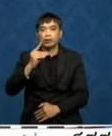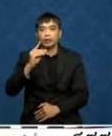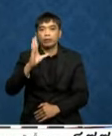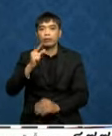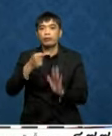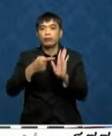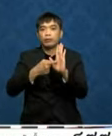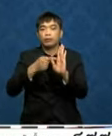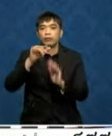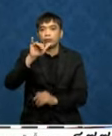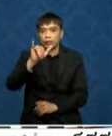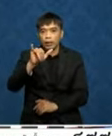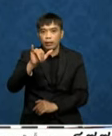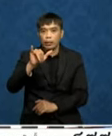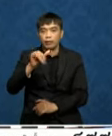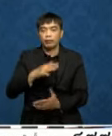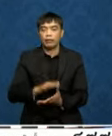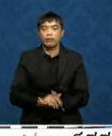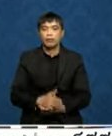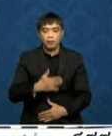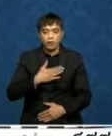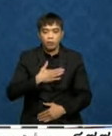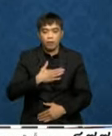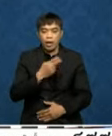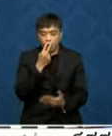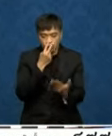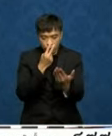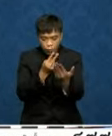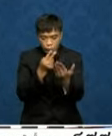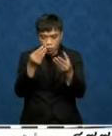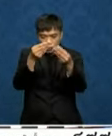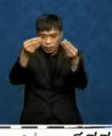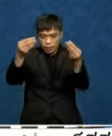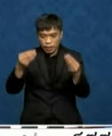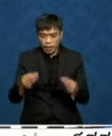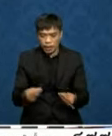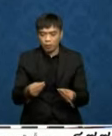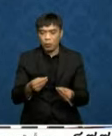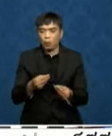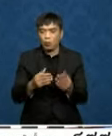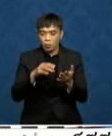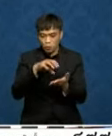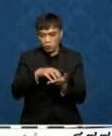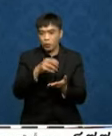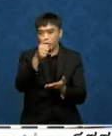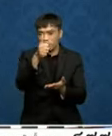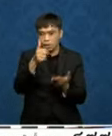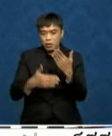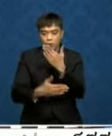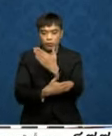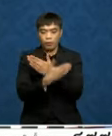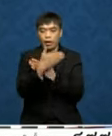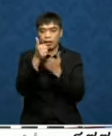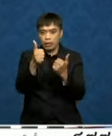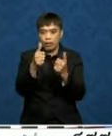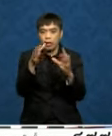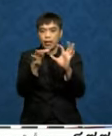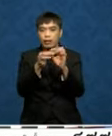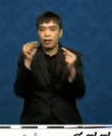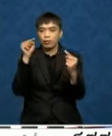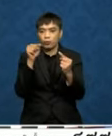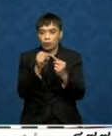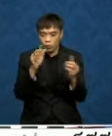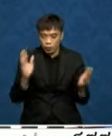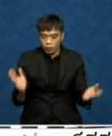นี้ได้โอกาสดีนะครับที่เห็นรายงานผลการพิจารณาเรื่องข้อเสนอในการส่งเสริมสถาบัน